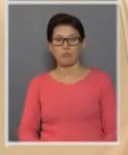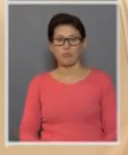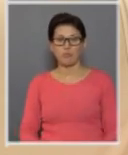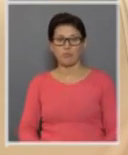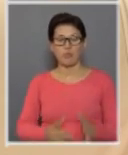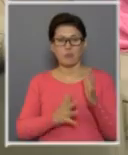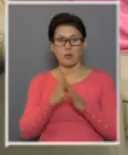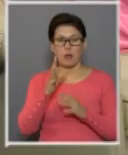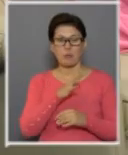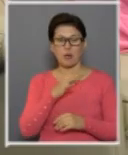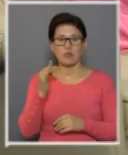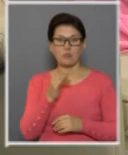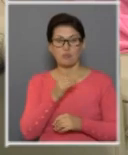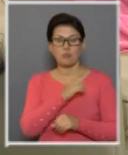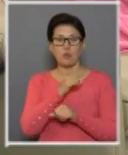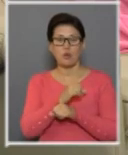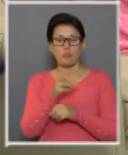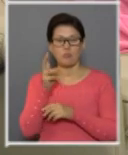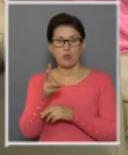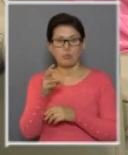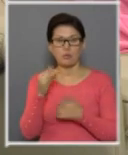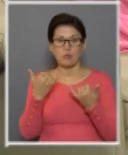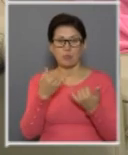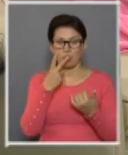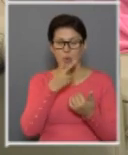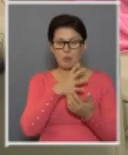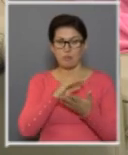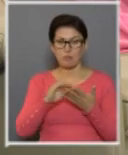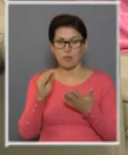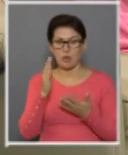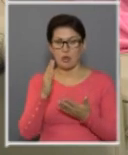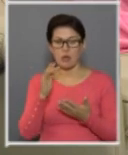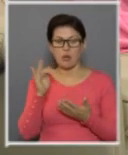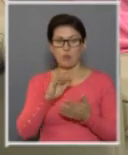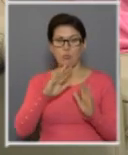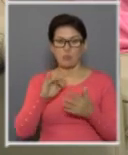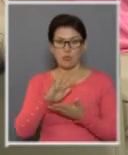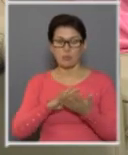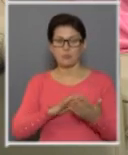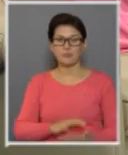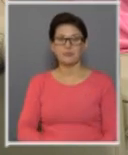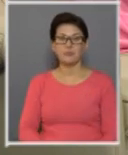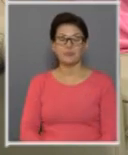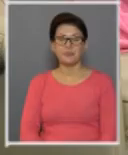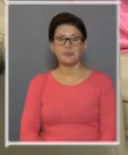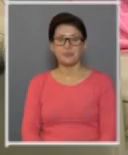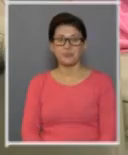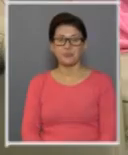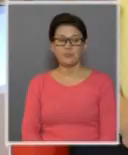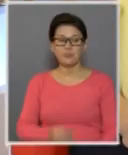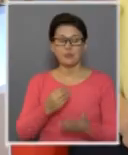кішкен тайымда. Үміт, осы жерден қызықты әңгімемізде тұрайық, сұхбатымызде тұрайық. Өйткені біздің тілшілердің дайындаған қызықты сюжеті бар екен. Одан кейін бағдарламамызды, яғни сұхбатымызды әрі қарай